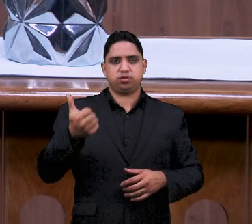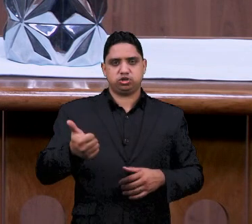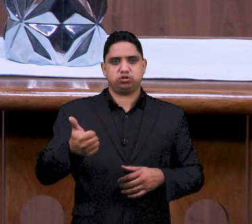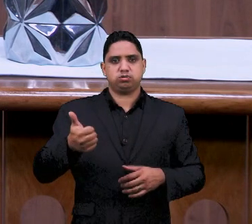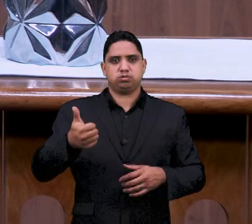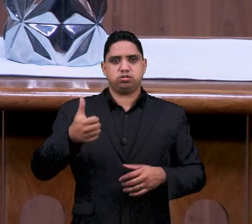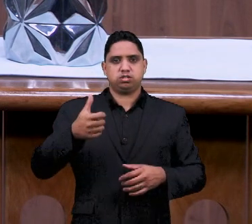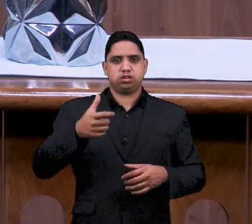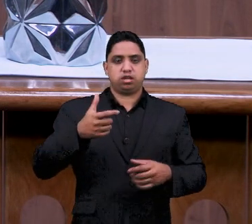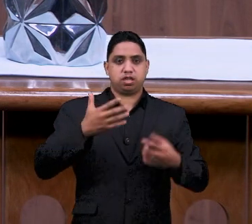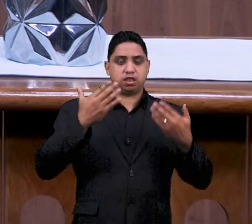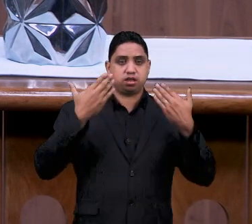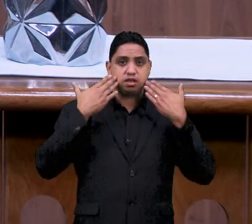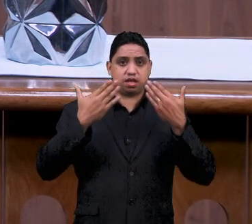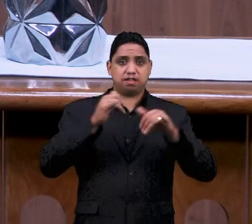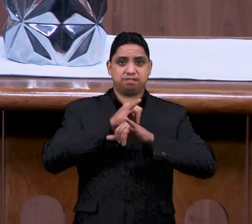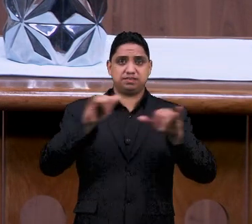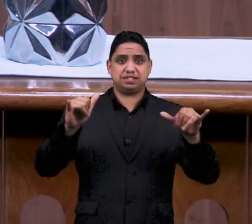ce